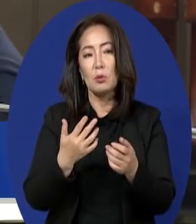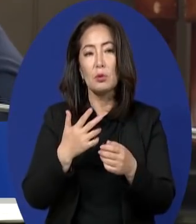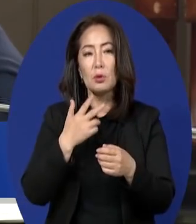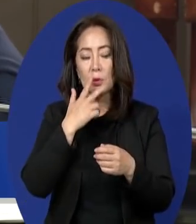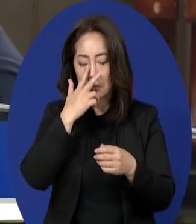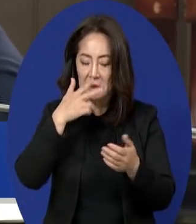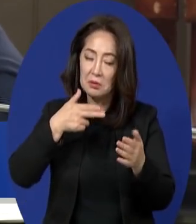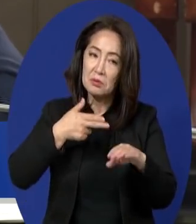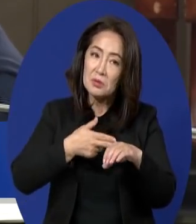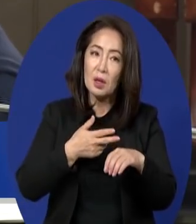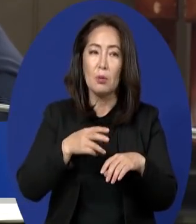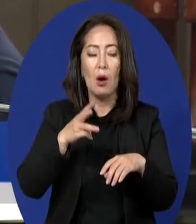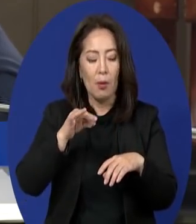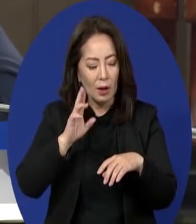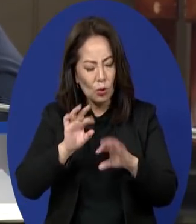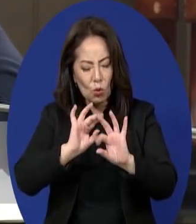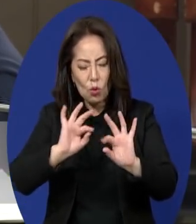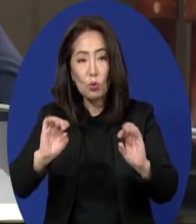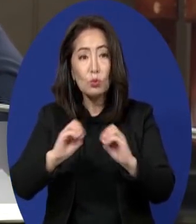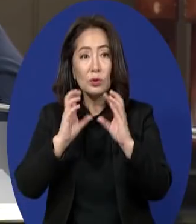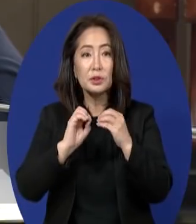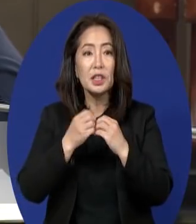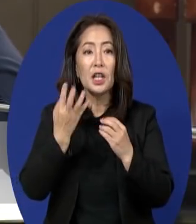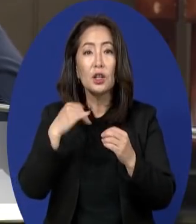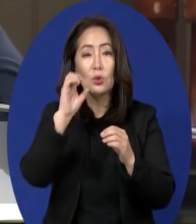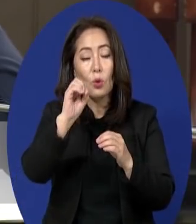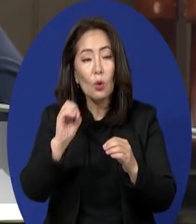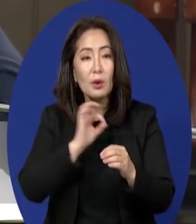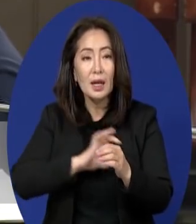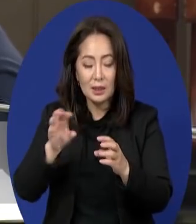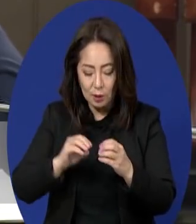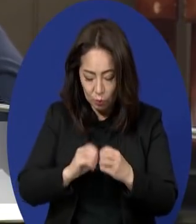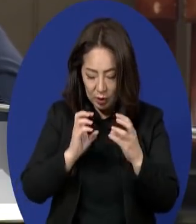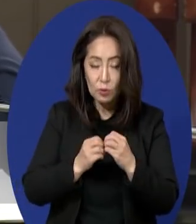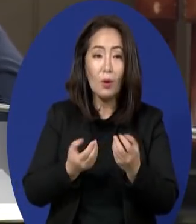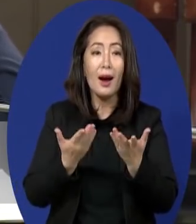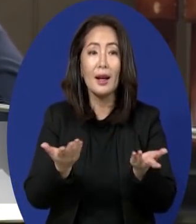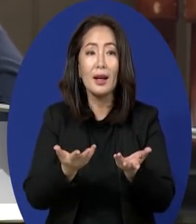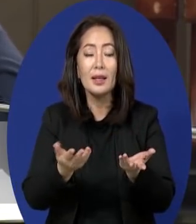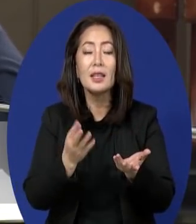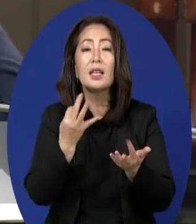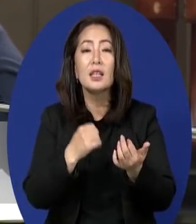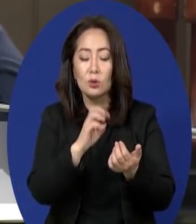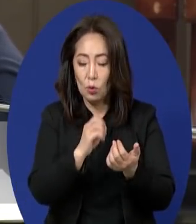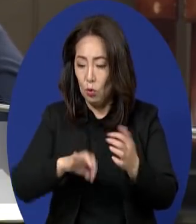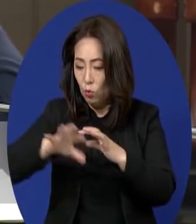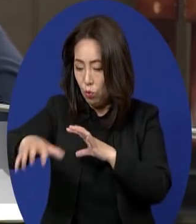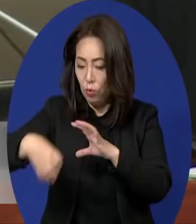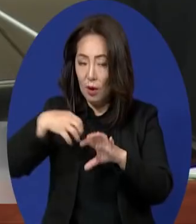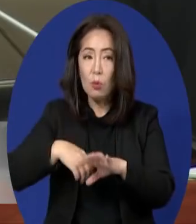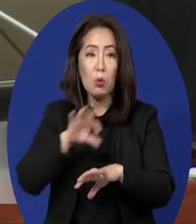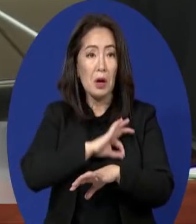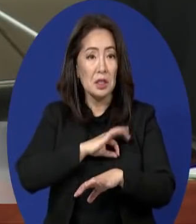төлөв, шонгосны төлөв, мазут, битум гэдэг энэ бүтээгдэхүүнүүд хэдэн хувийг нь ашиглаж юм бүтээгдэхүүнүүд гээх бүх түүхээд бүгдийг нь ашиглаж чадж байгаа